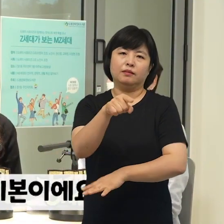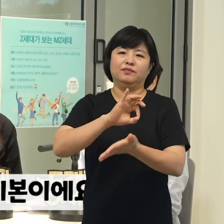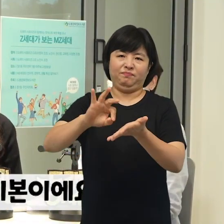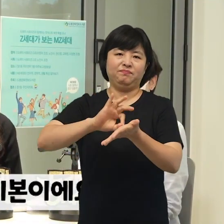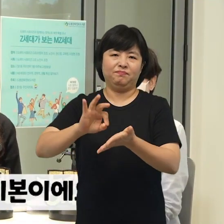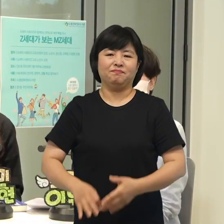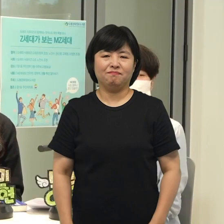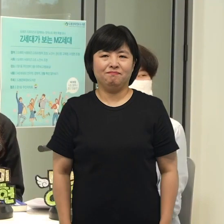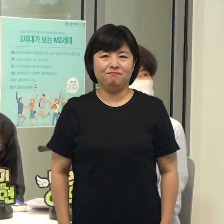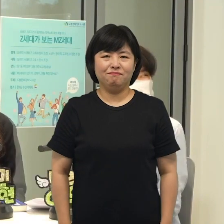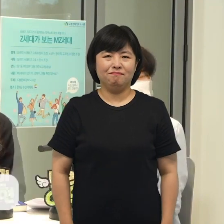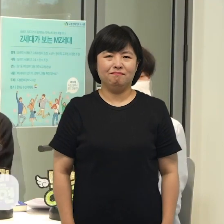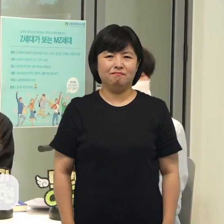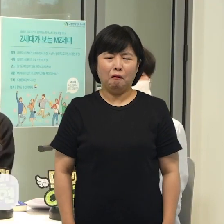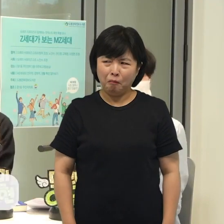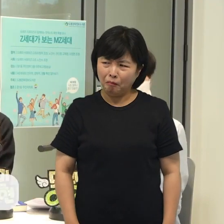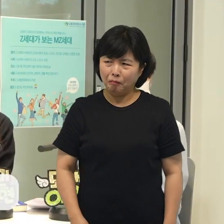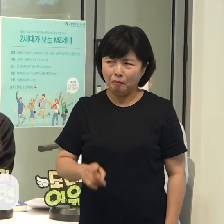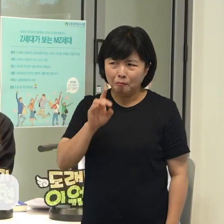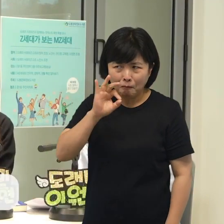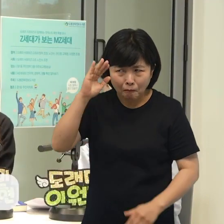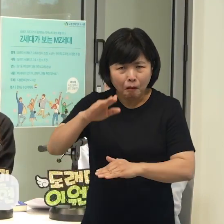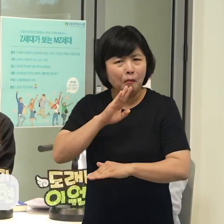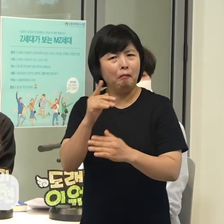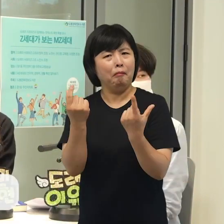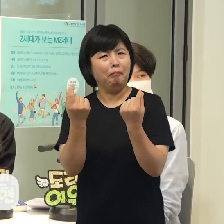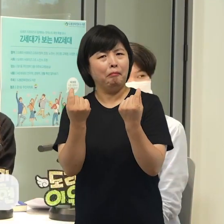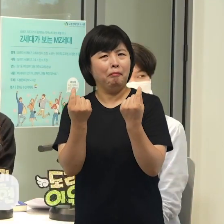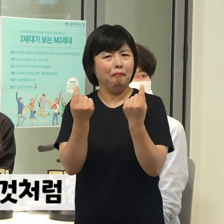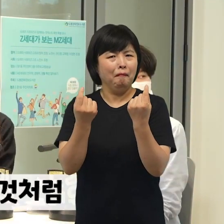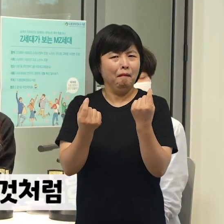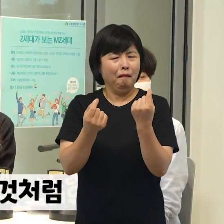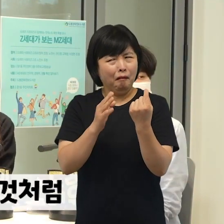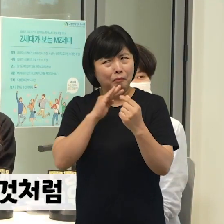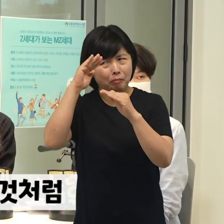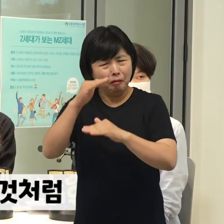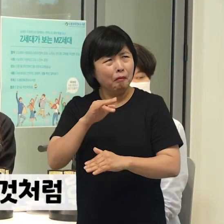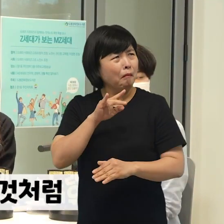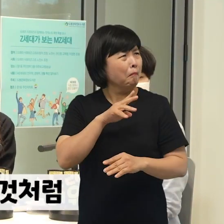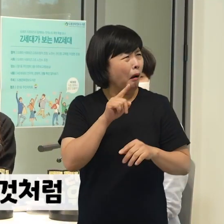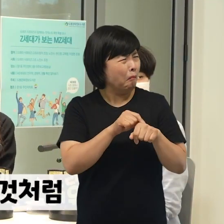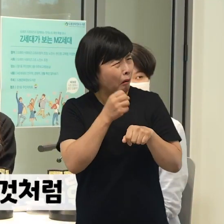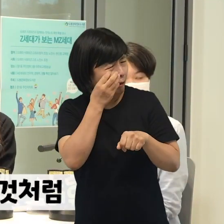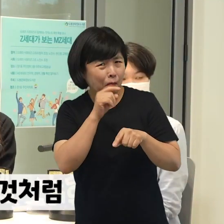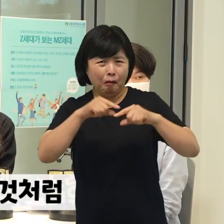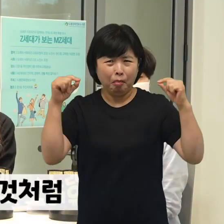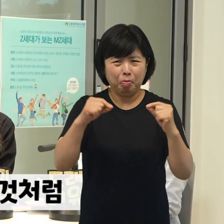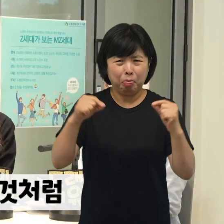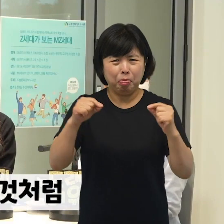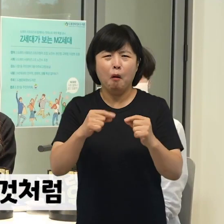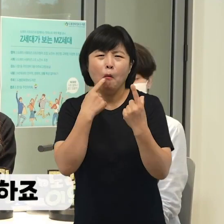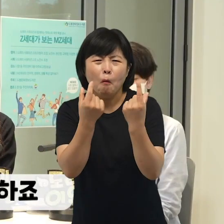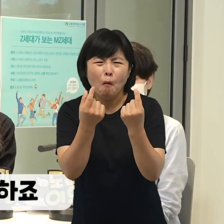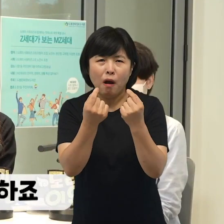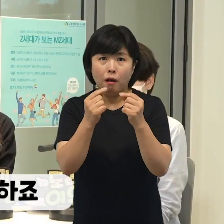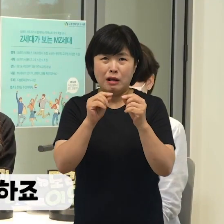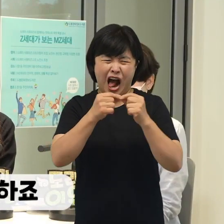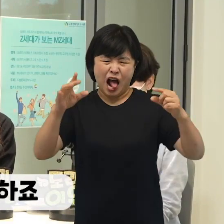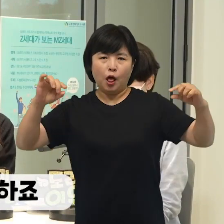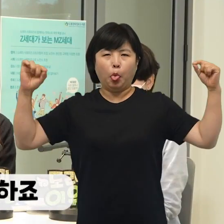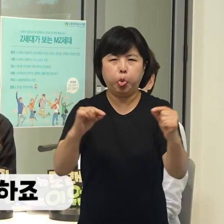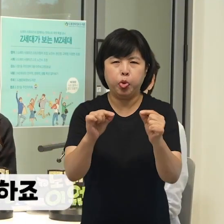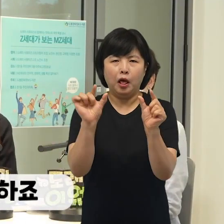거예요? 기본이에요. 거의 필수적이죠. 재영님이 말하신 게 맞고요. 아까 신영님이 말하신 것처럼 별다줄 이런 것처럼 저희가